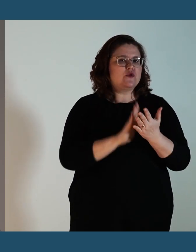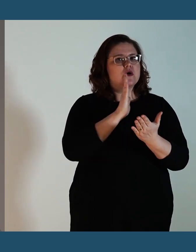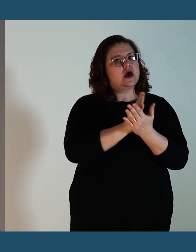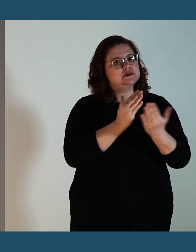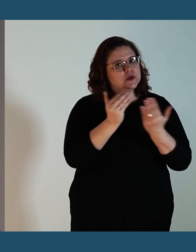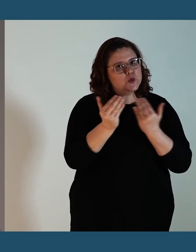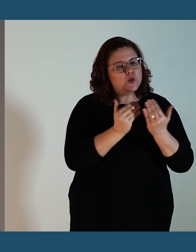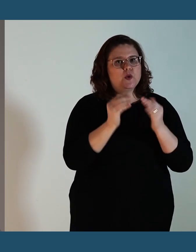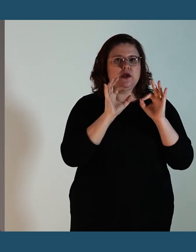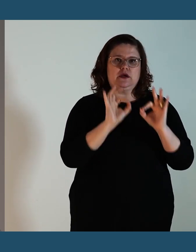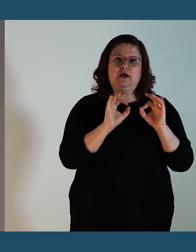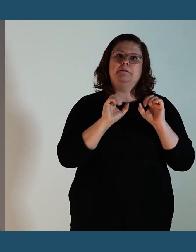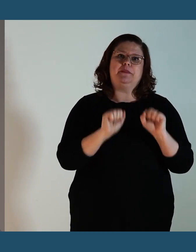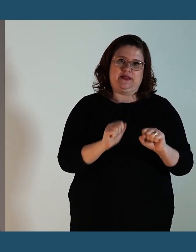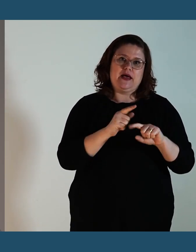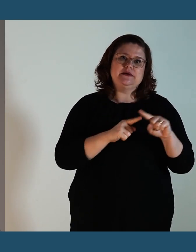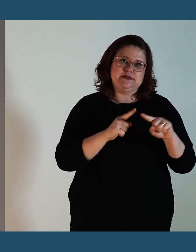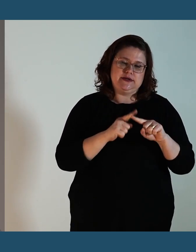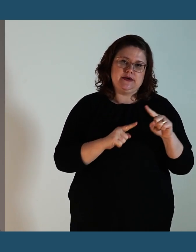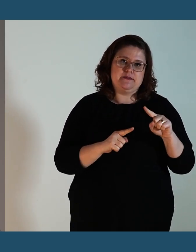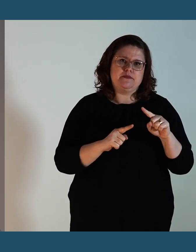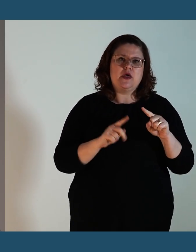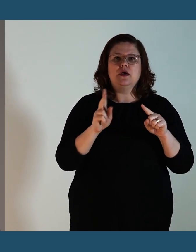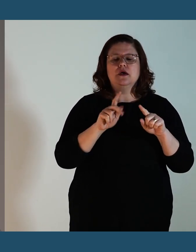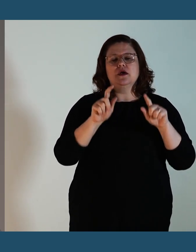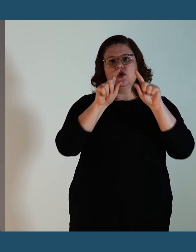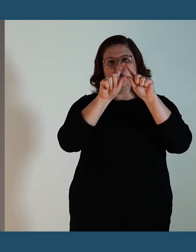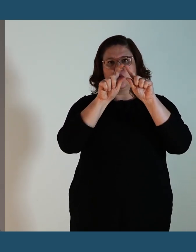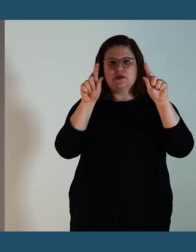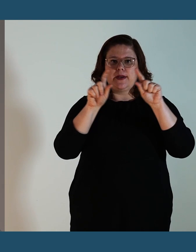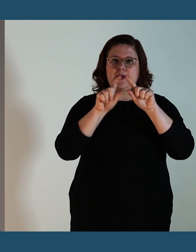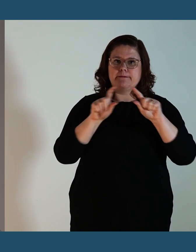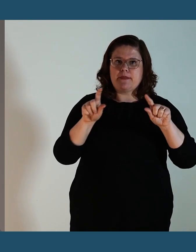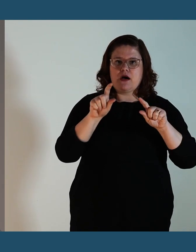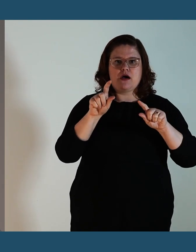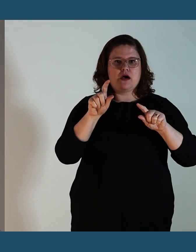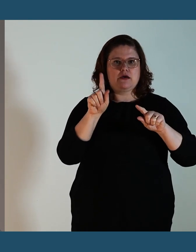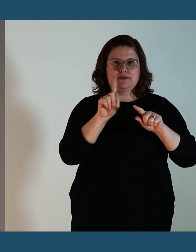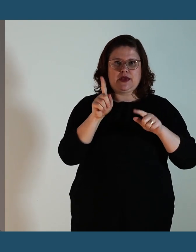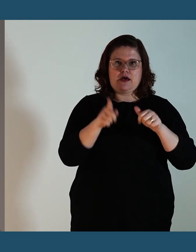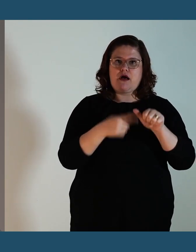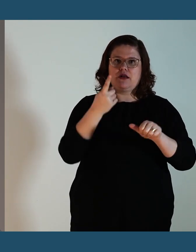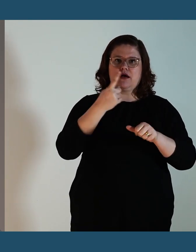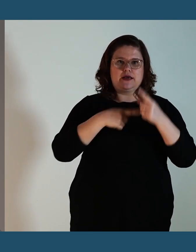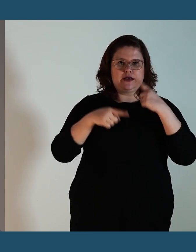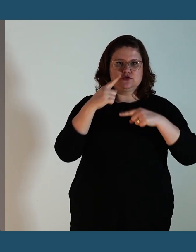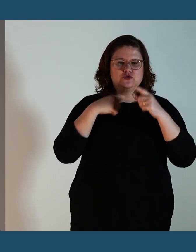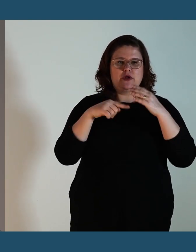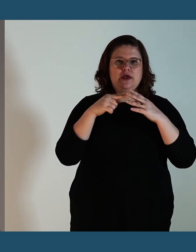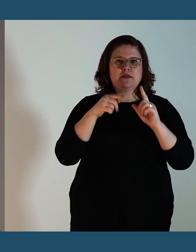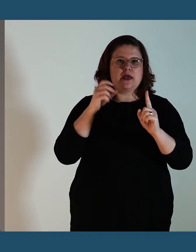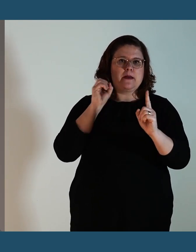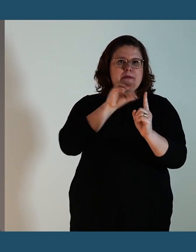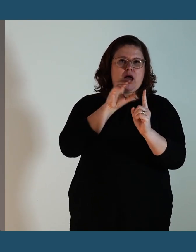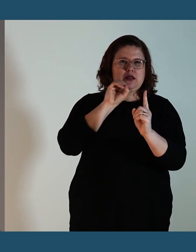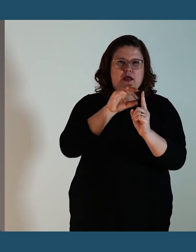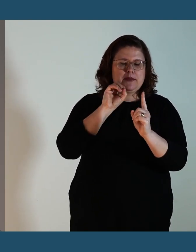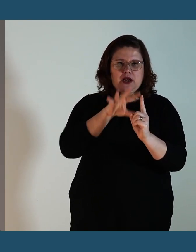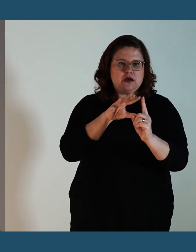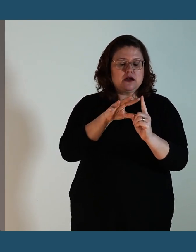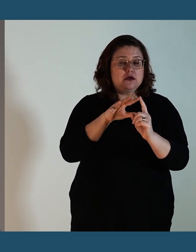keskustelua. Ja tietyissä aihepiireissä ihan selkeästi, kun sitä keskustelua käydään, niin esimerkiksi maalittaminen on